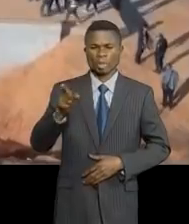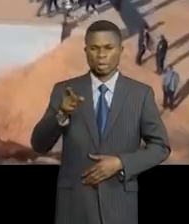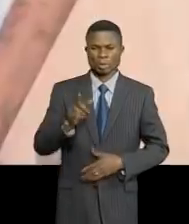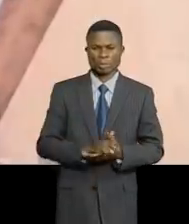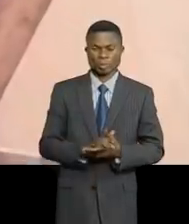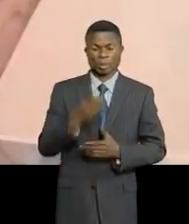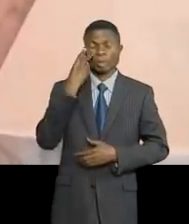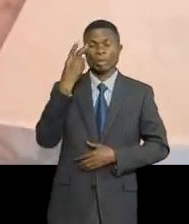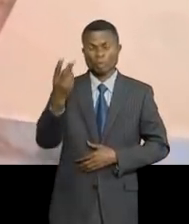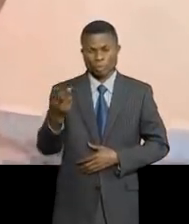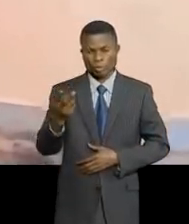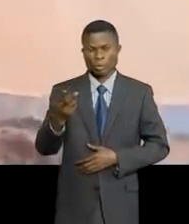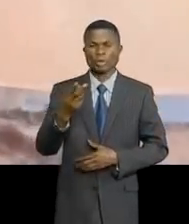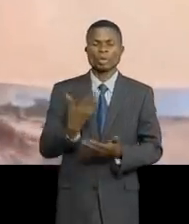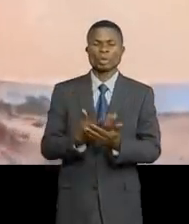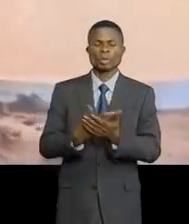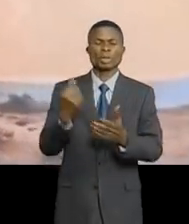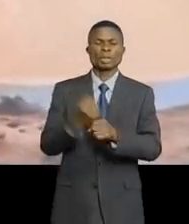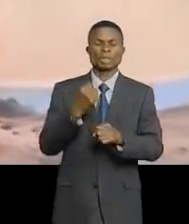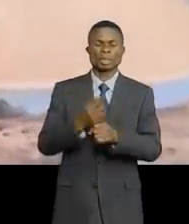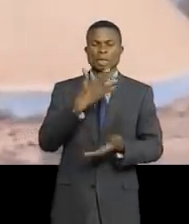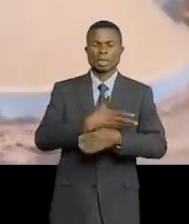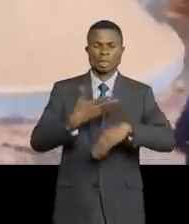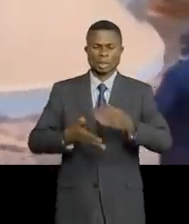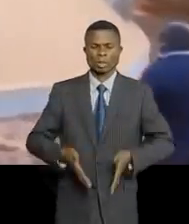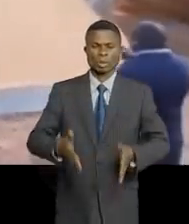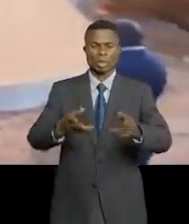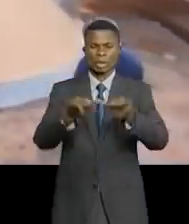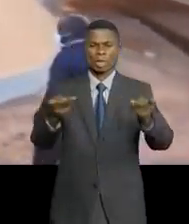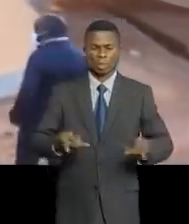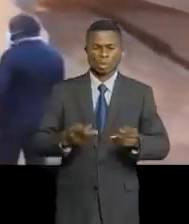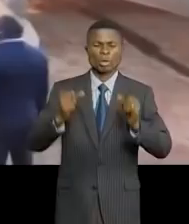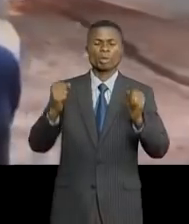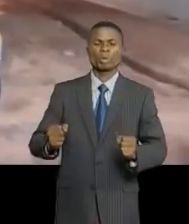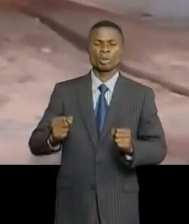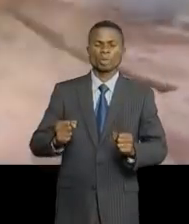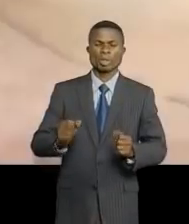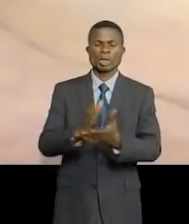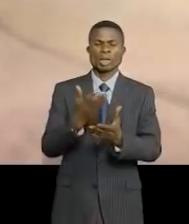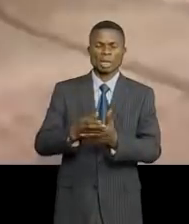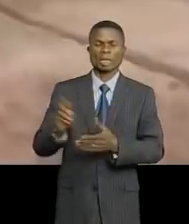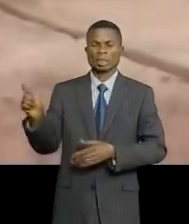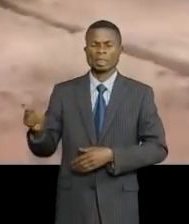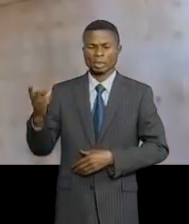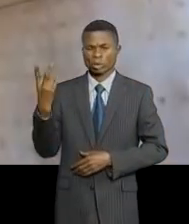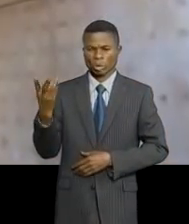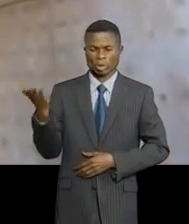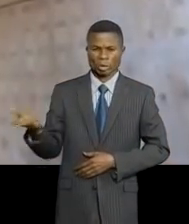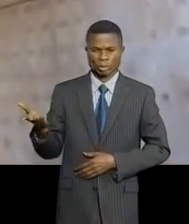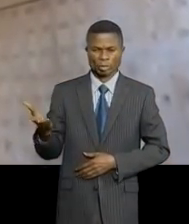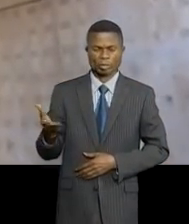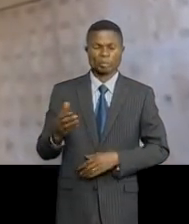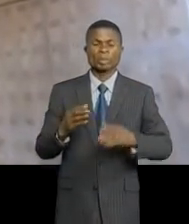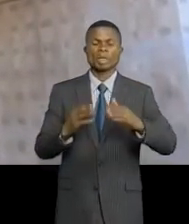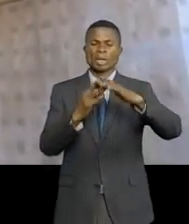jeter un regard scrutateur aux travaux d'aménagement de 4 postes de péage entre Kasumbalesa et Sakania. À la vue de la qualité